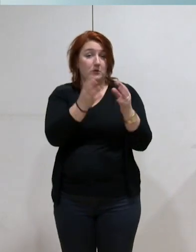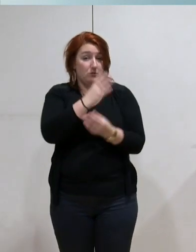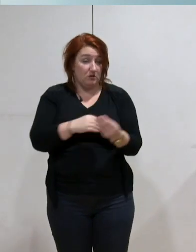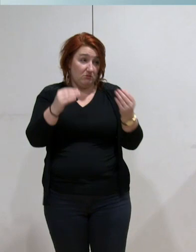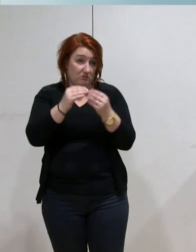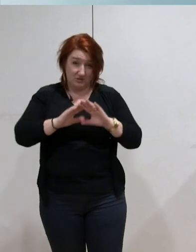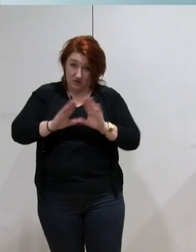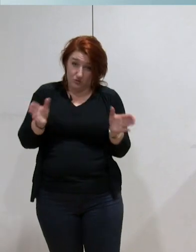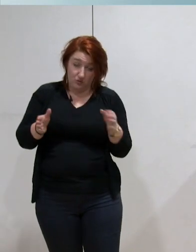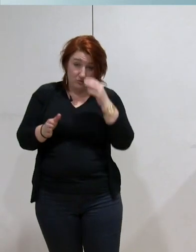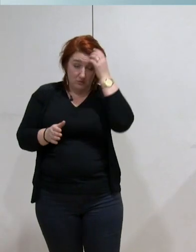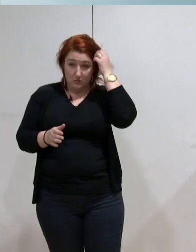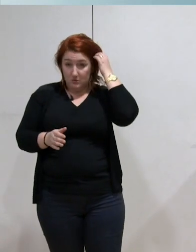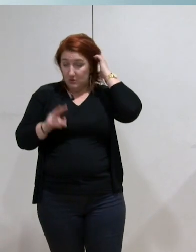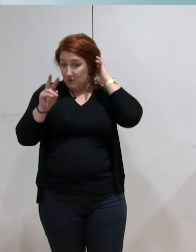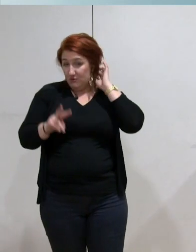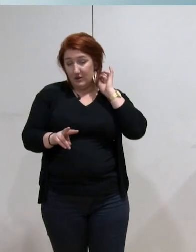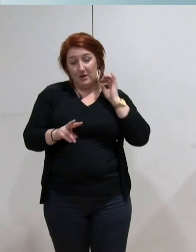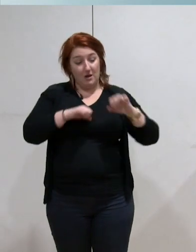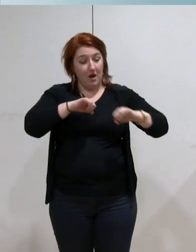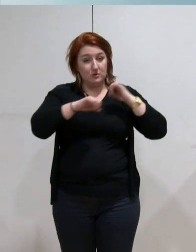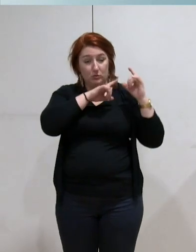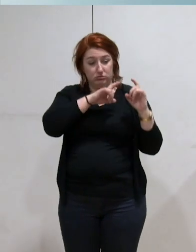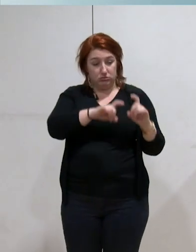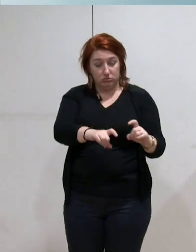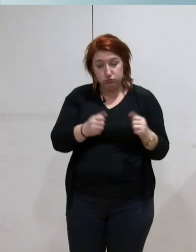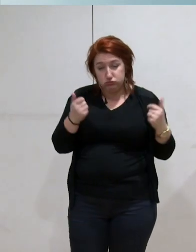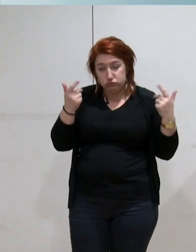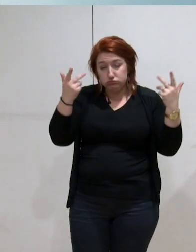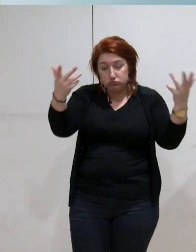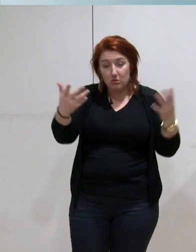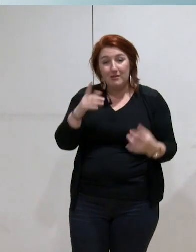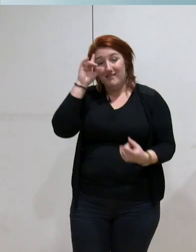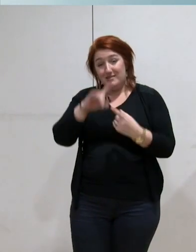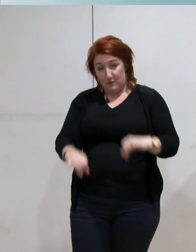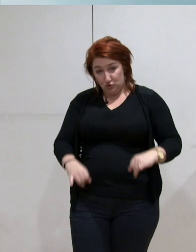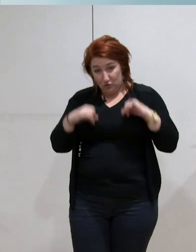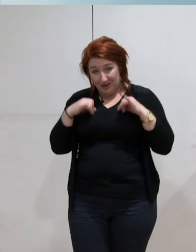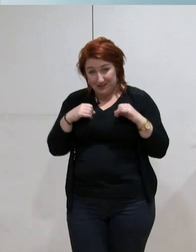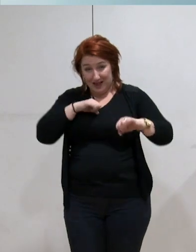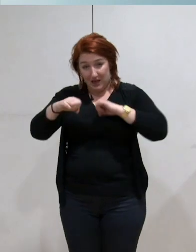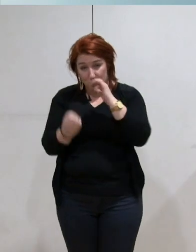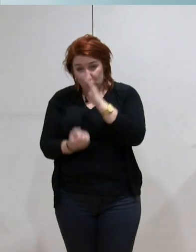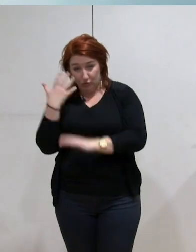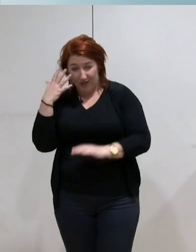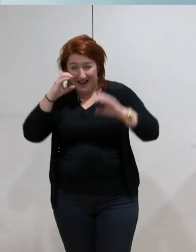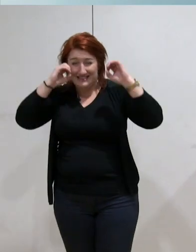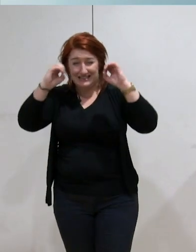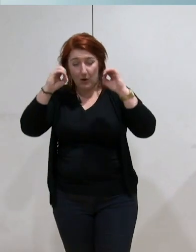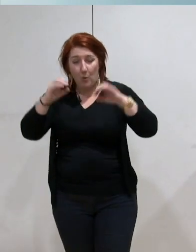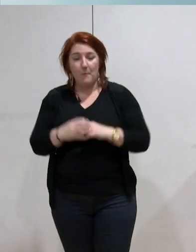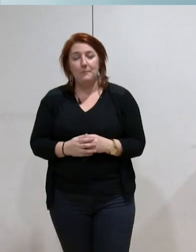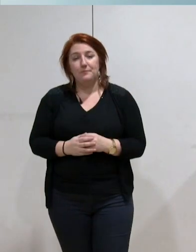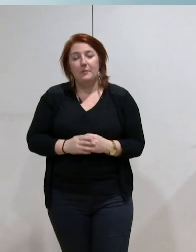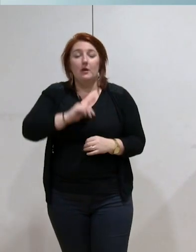c'est tout avec un nombre de d'actions en dégressivité considérable sur le volet jeunesse zéro action nouvelle en flux donc bien